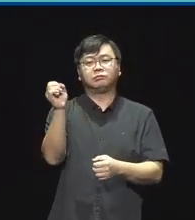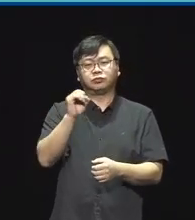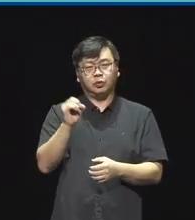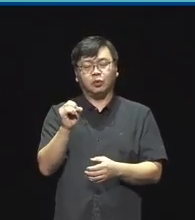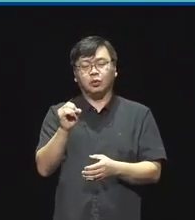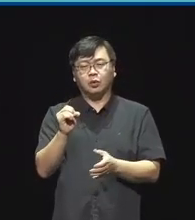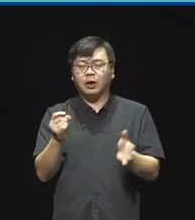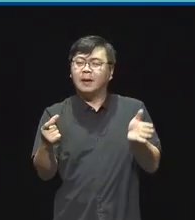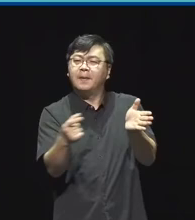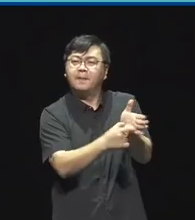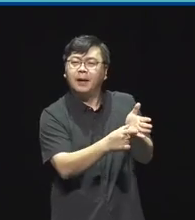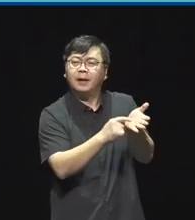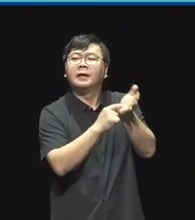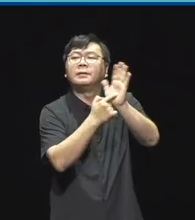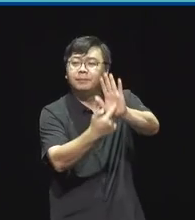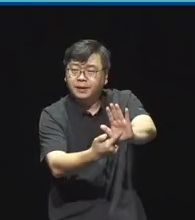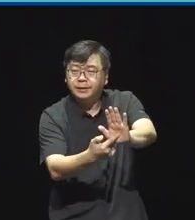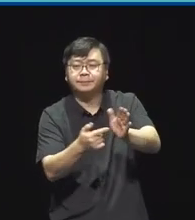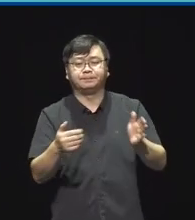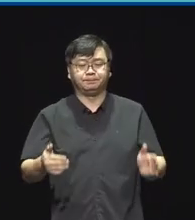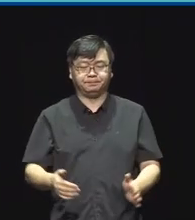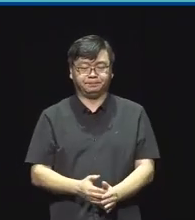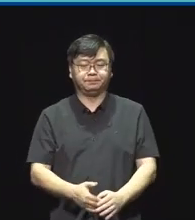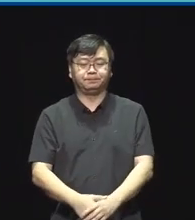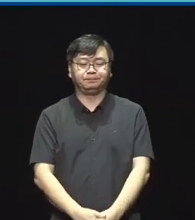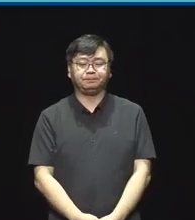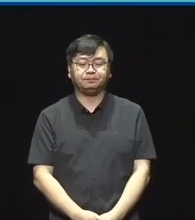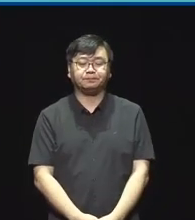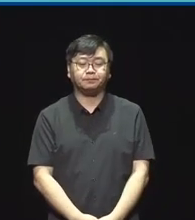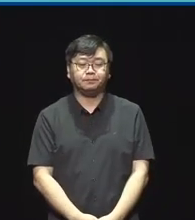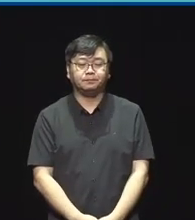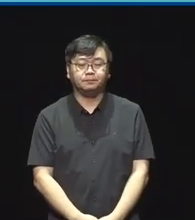명문화시켰다는 전망 양해해 주시면 감사드리겠습니다